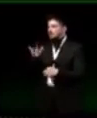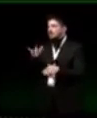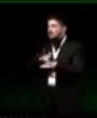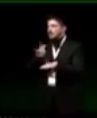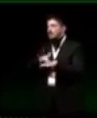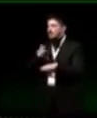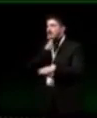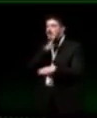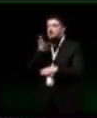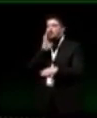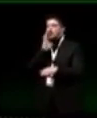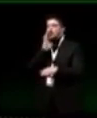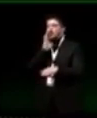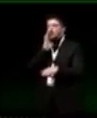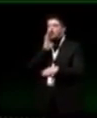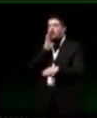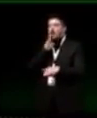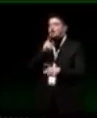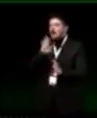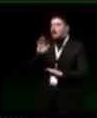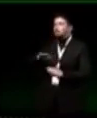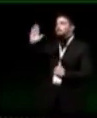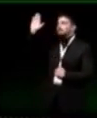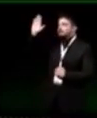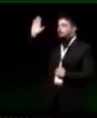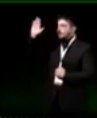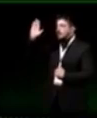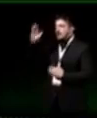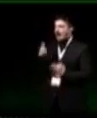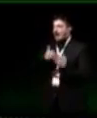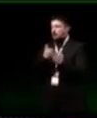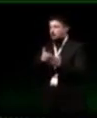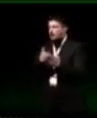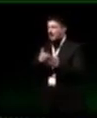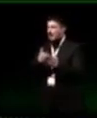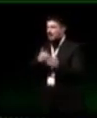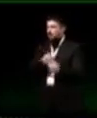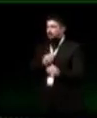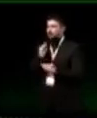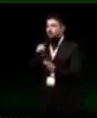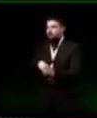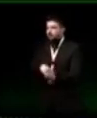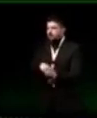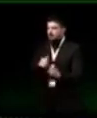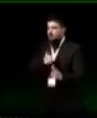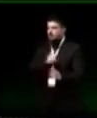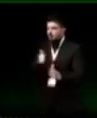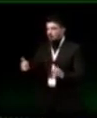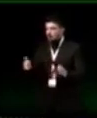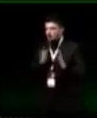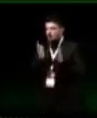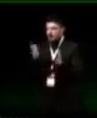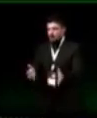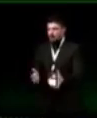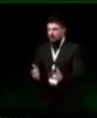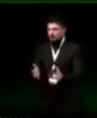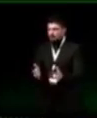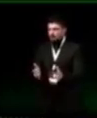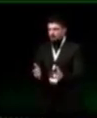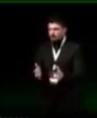ma mettere, di alzare la mano, di dare una mano e di mettersi in gioco ciascuno personalmente. De Maistre, uno dei più